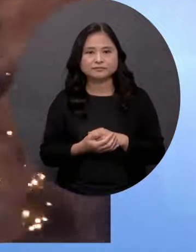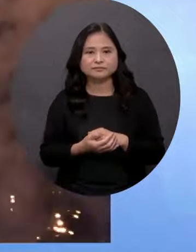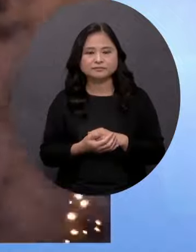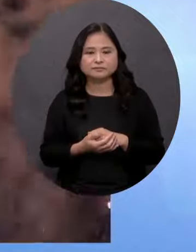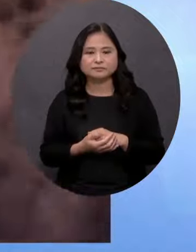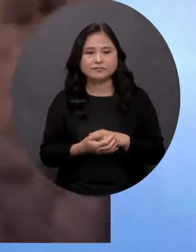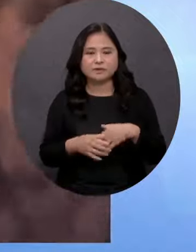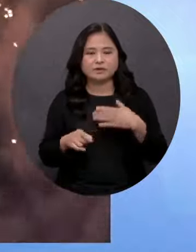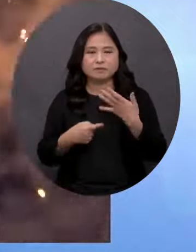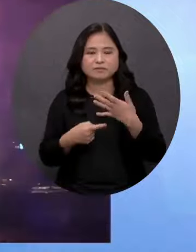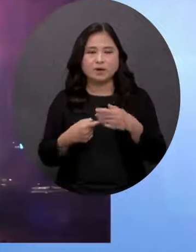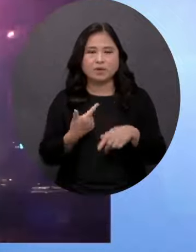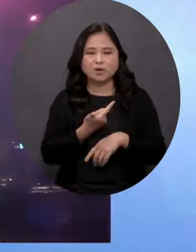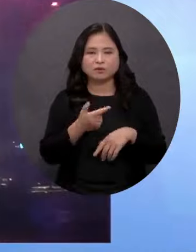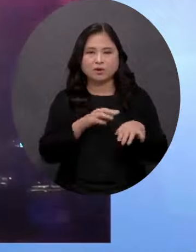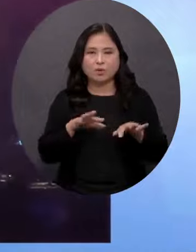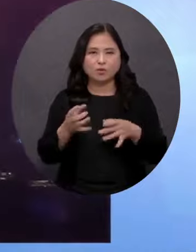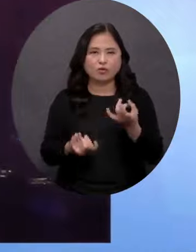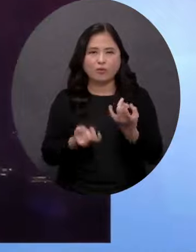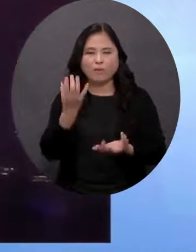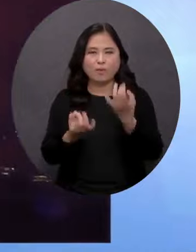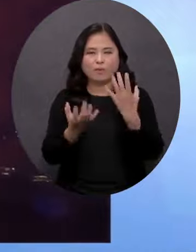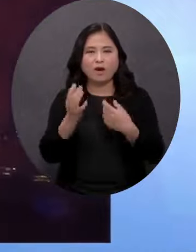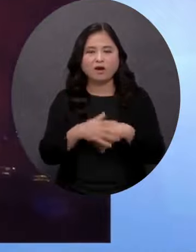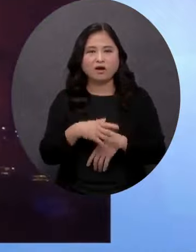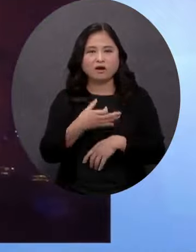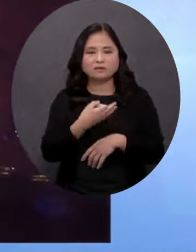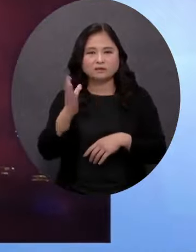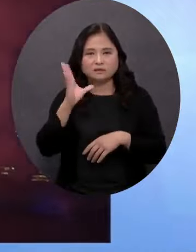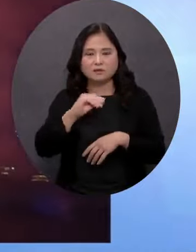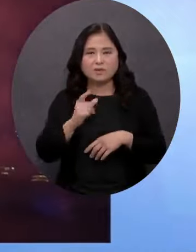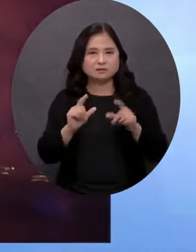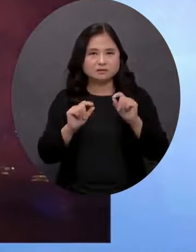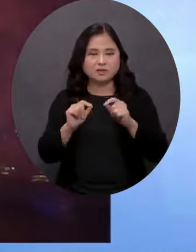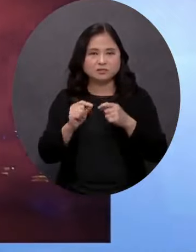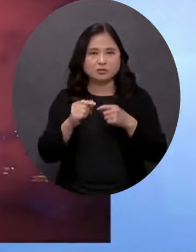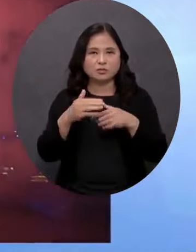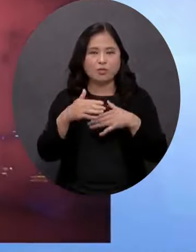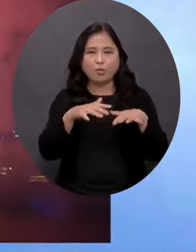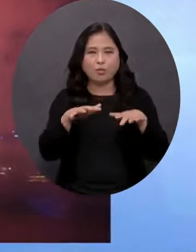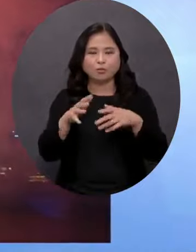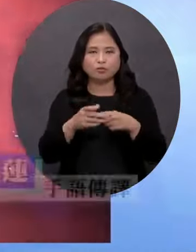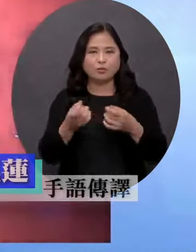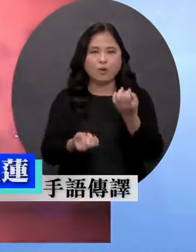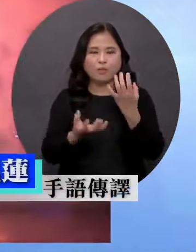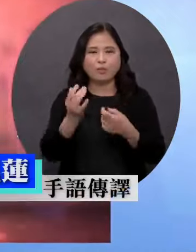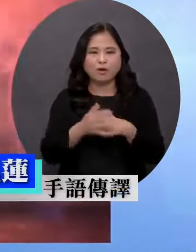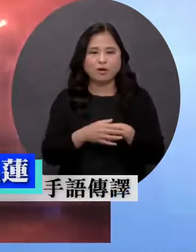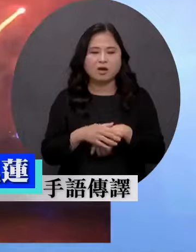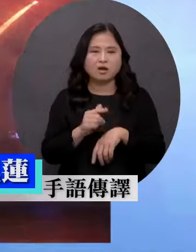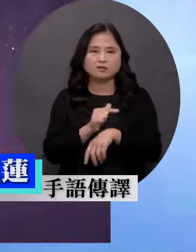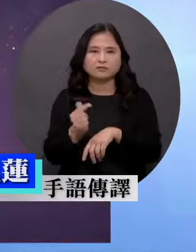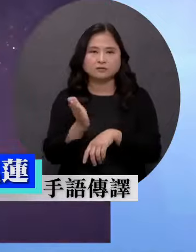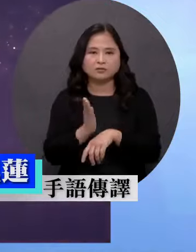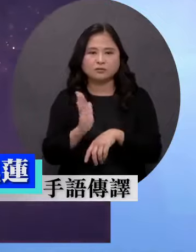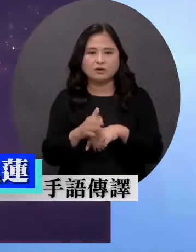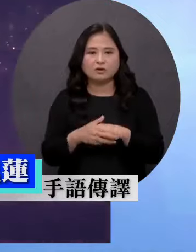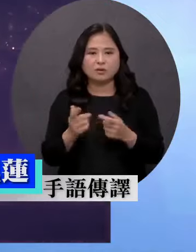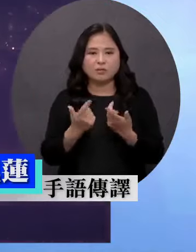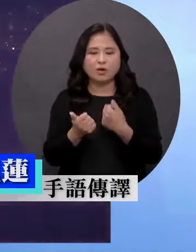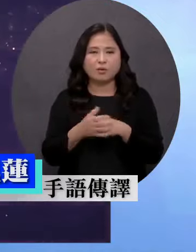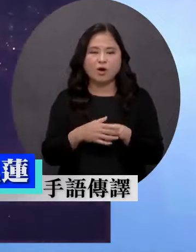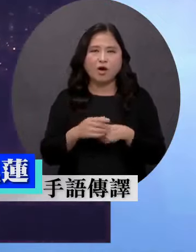五一维港海上烟火表演星期三晚在尖东对开海面举行，全场大约10分钟，配合幻